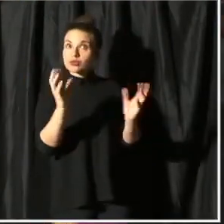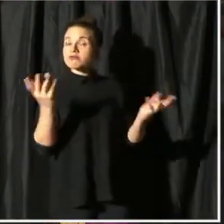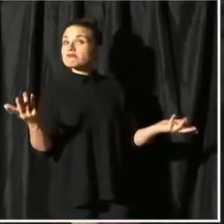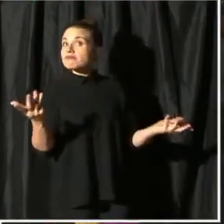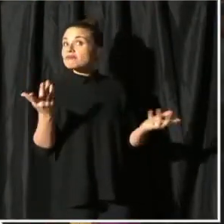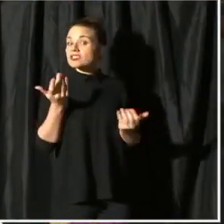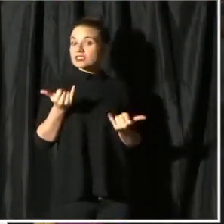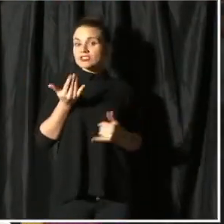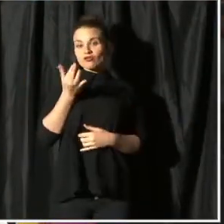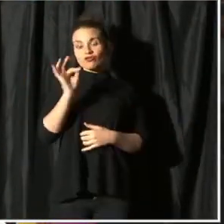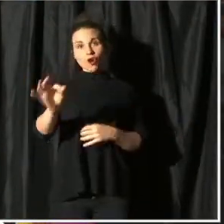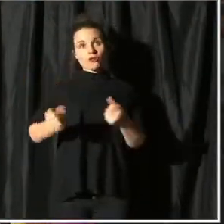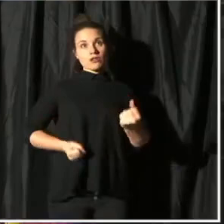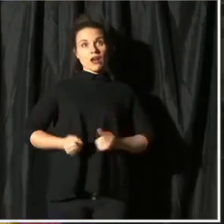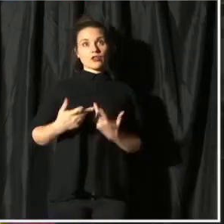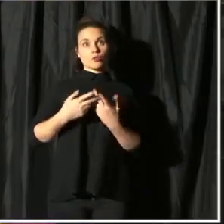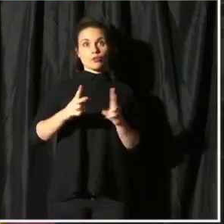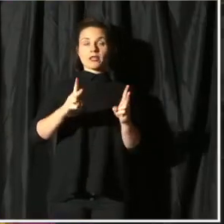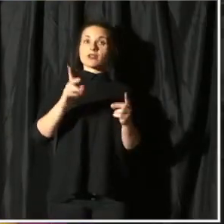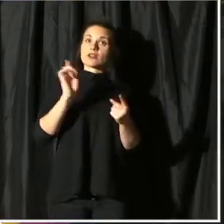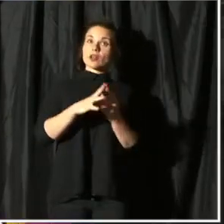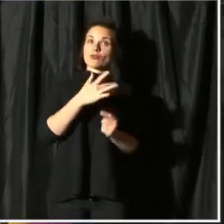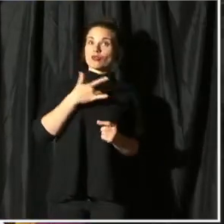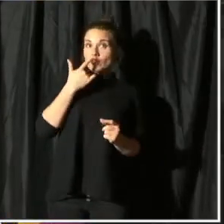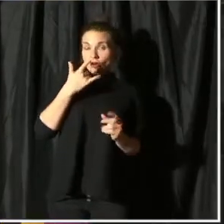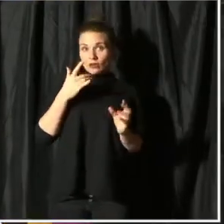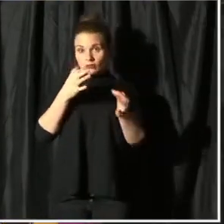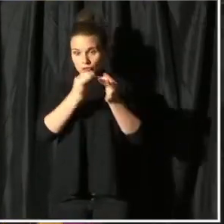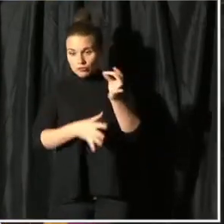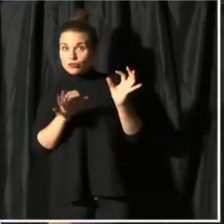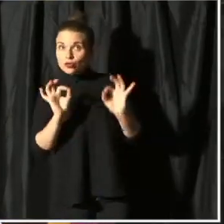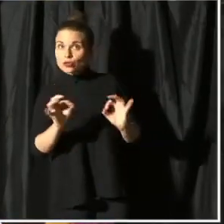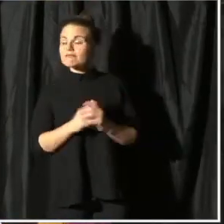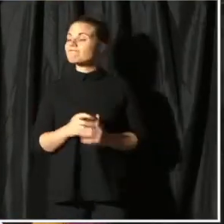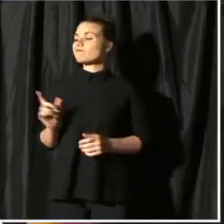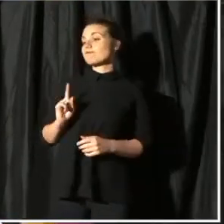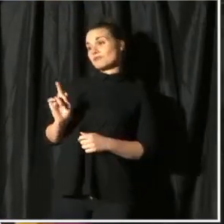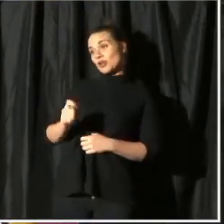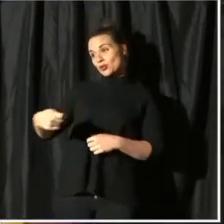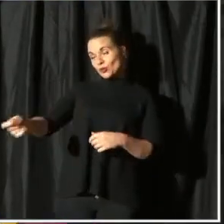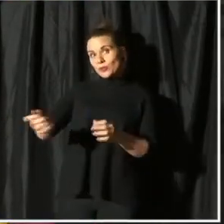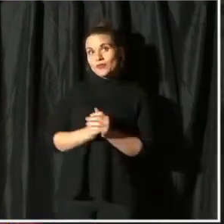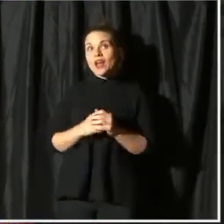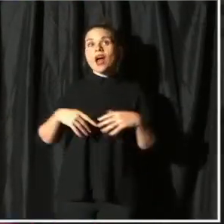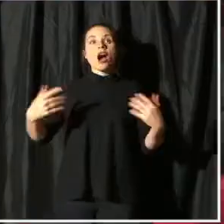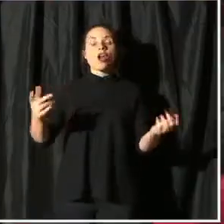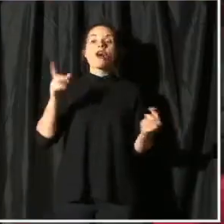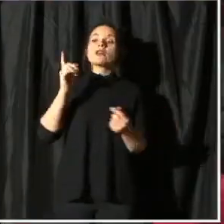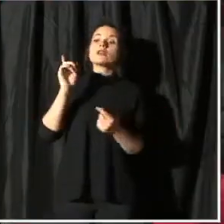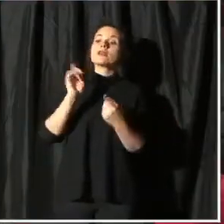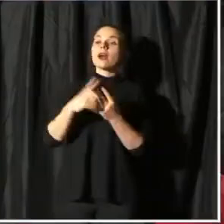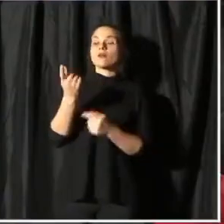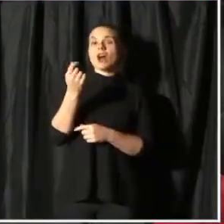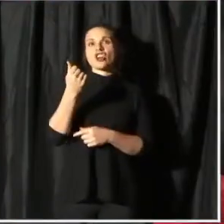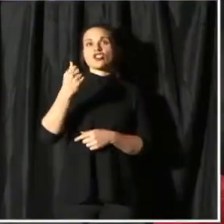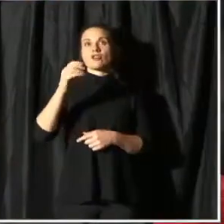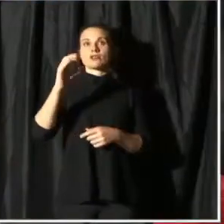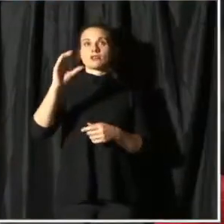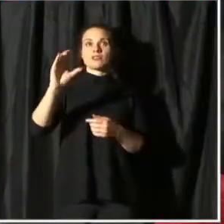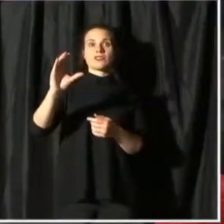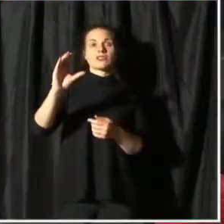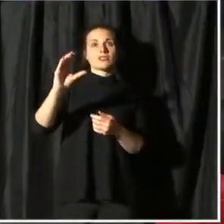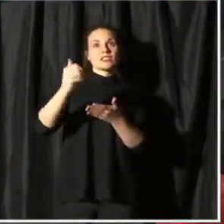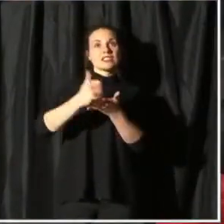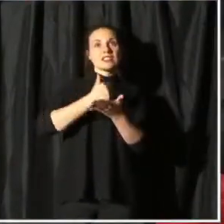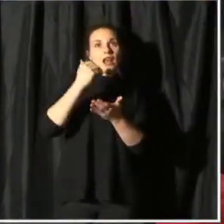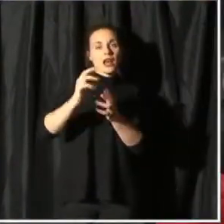d'un service public dans le domaine de la santé non non bien sûr alors les revalorisations de salaires même si là ce n'était pas ce qu'on demandait non